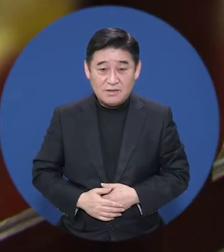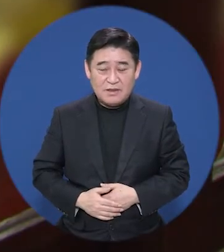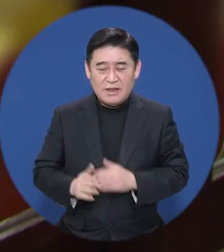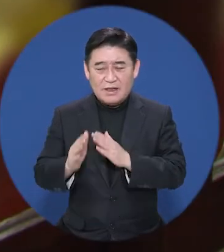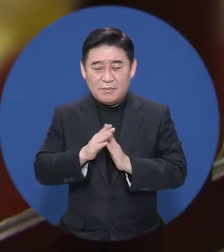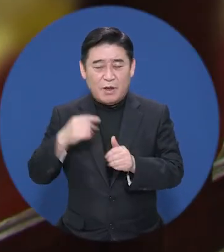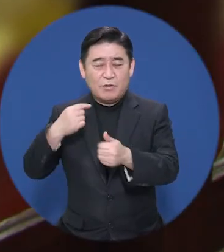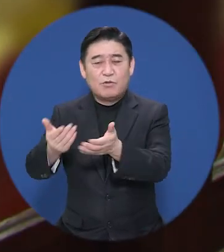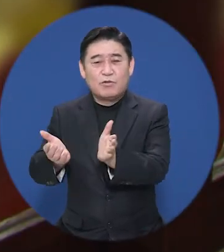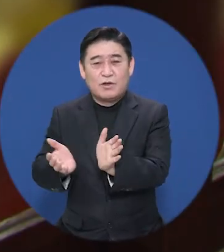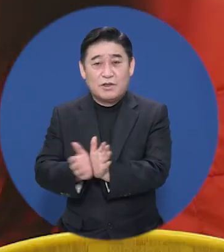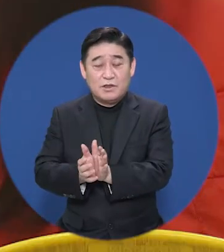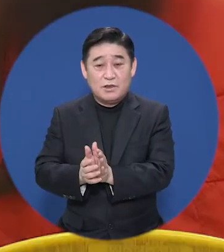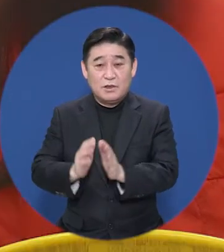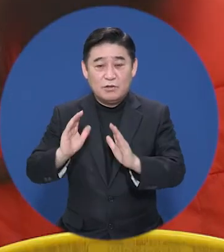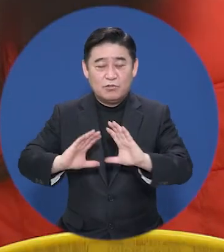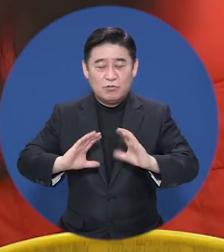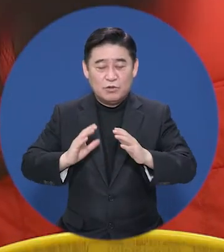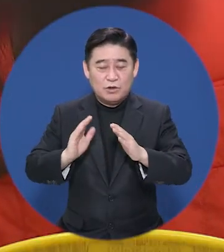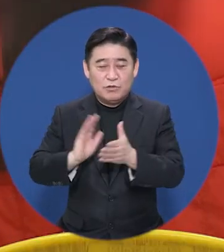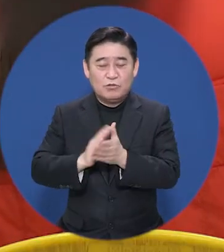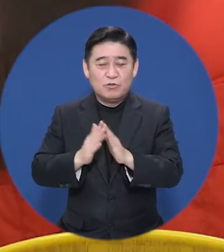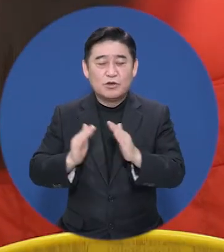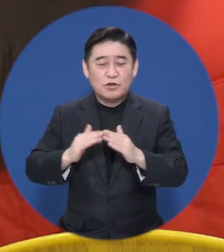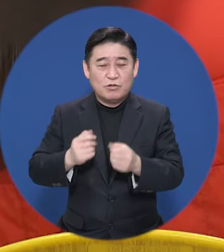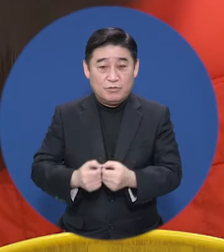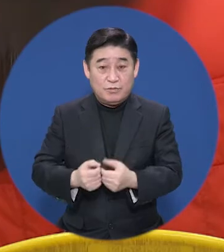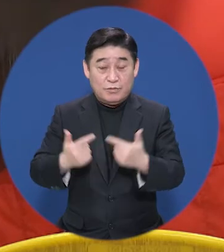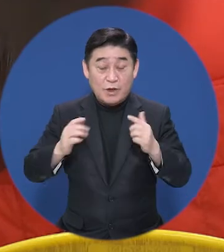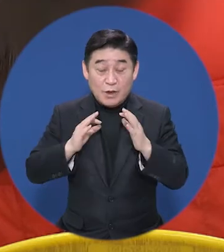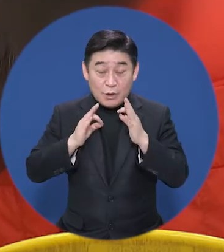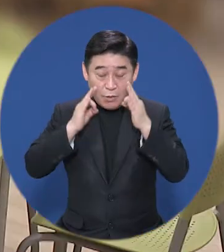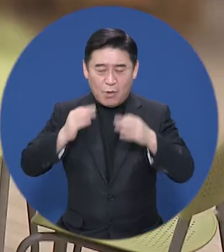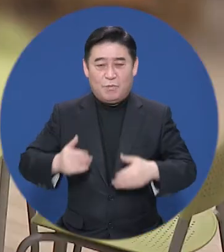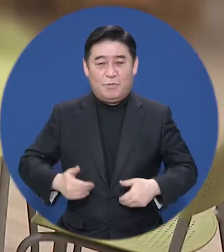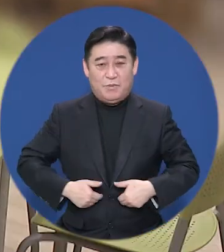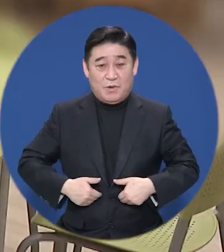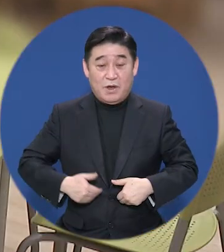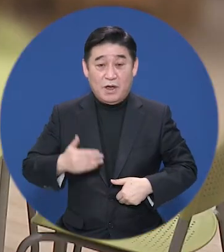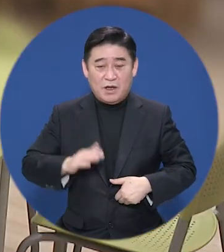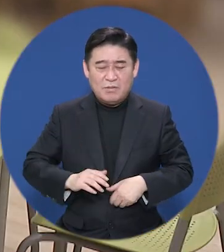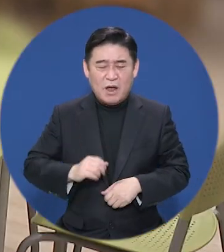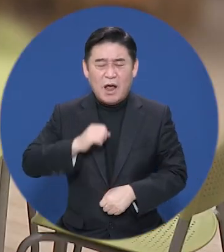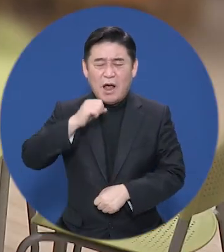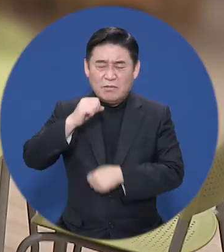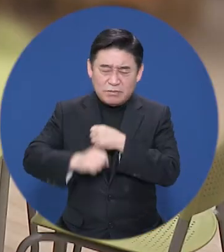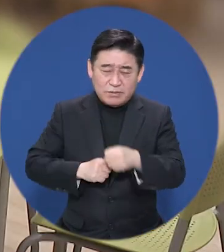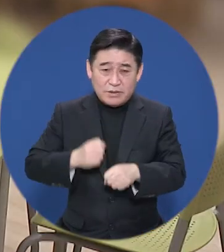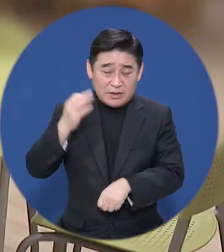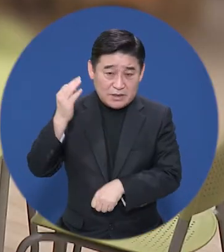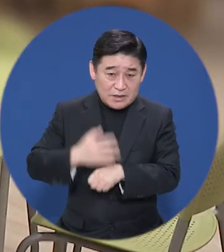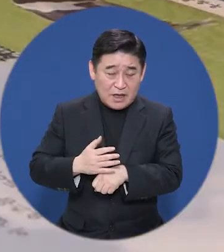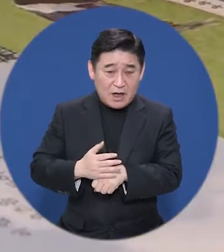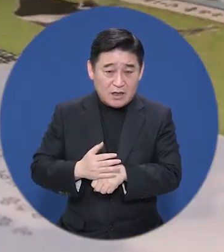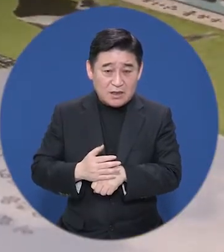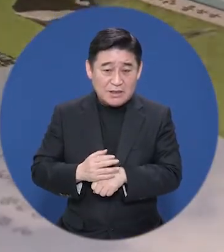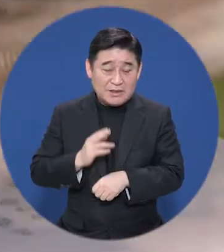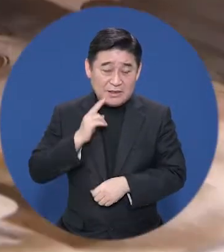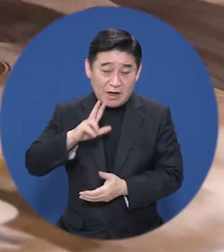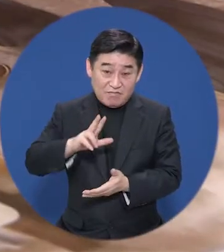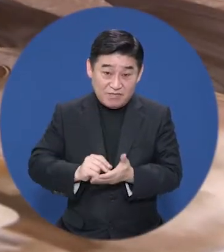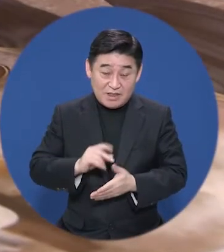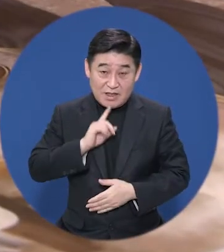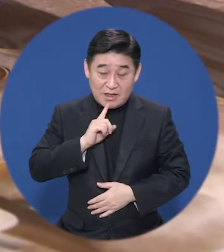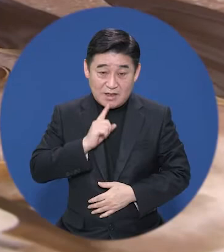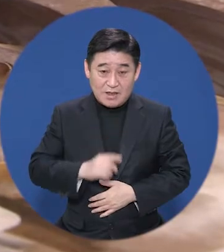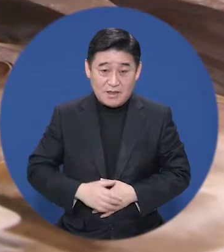한편 교육위원회는 국공립 유치원 비율을 확대하려는 노력은 필요하지만 마구잡이식으로 매입하는 것은 심각한